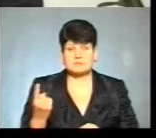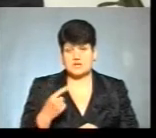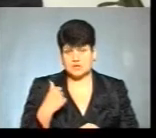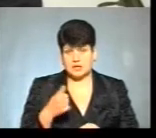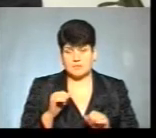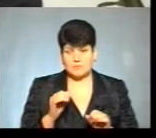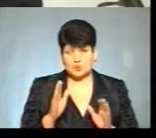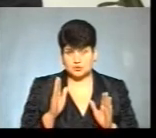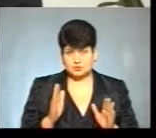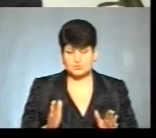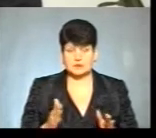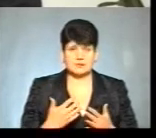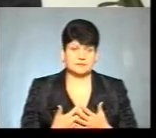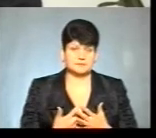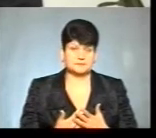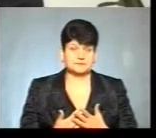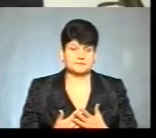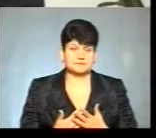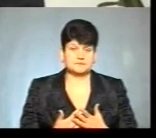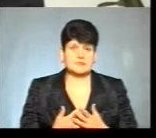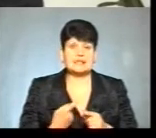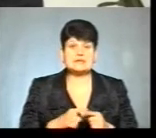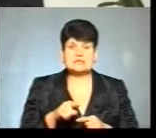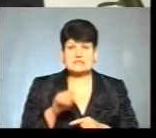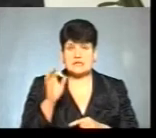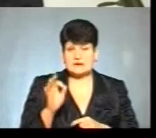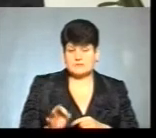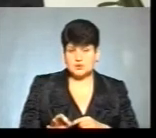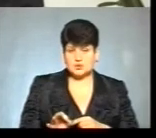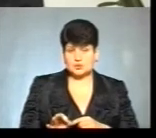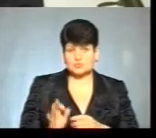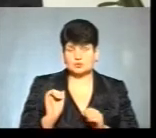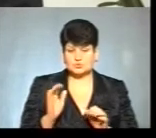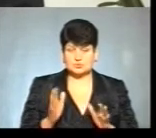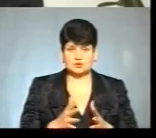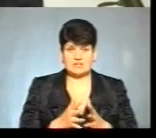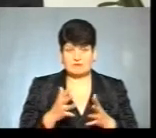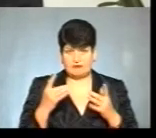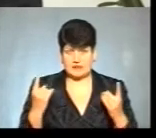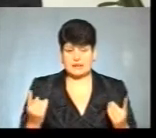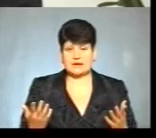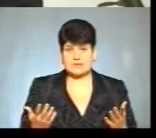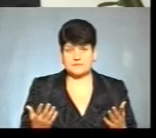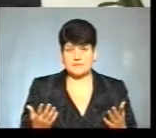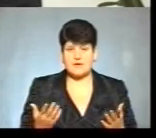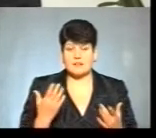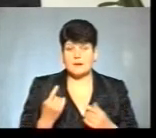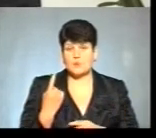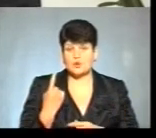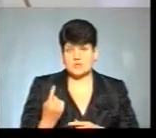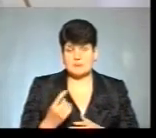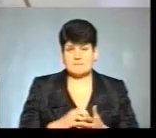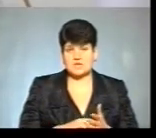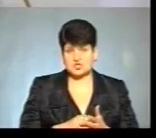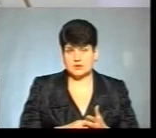може бути, ну, скажімо так, цей відсоток доволі більший, великий, але по одній